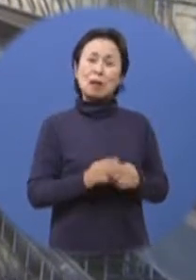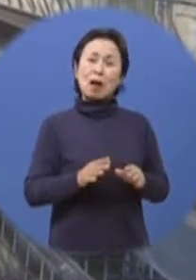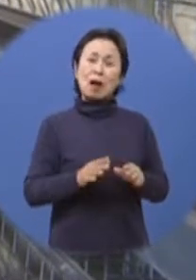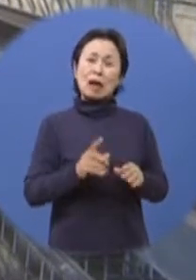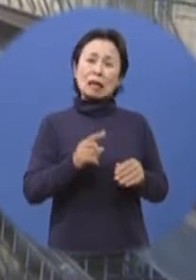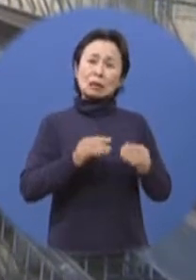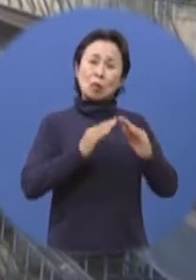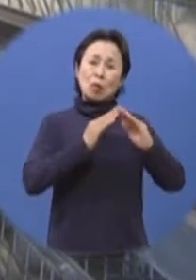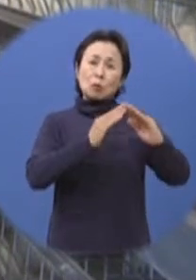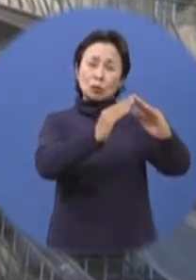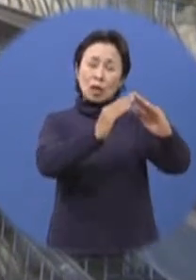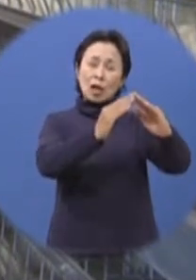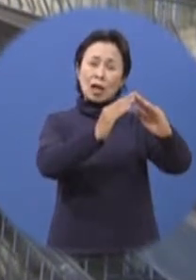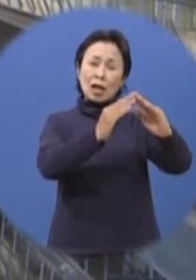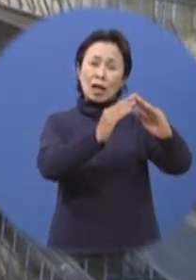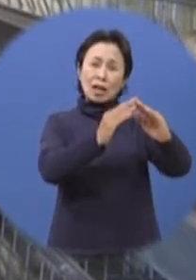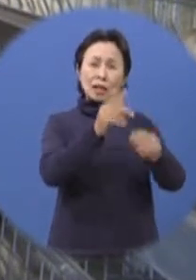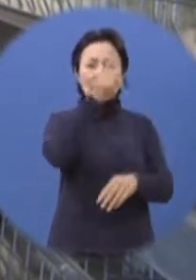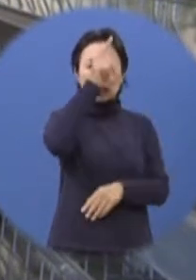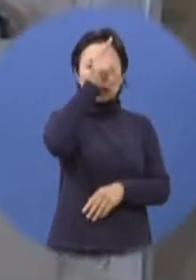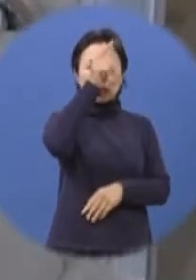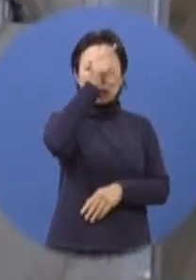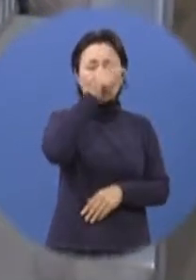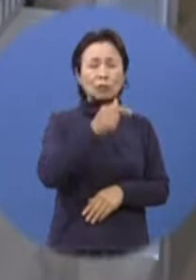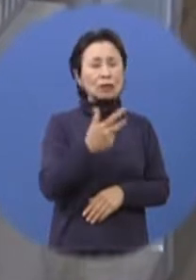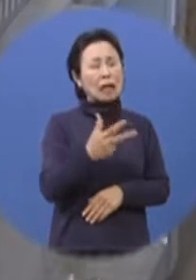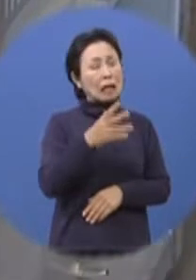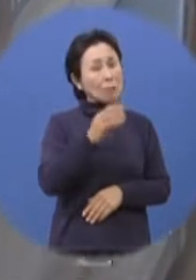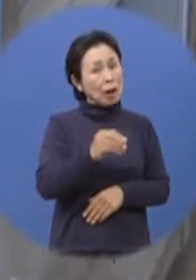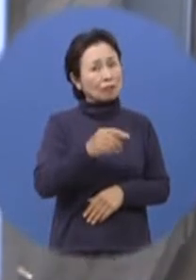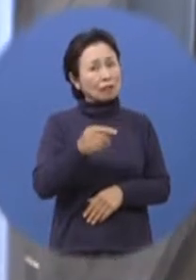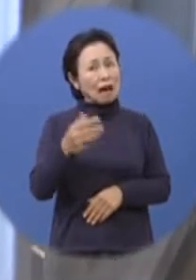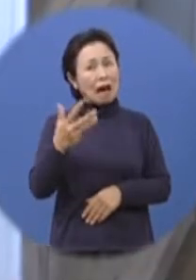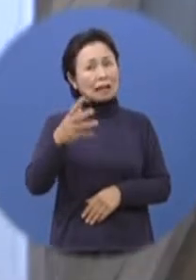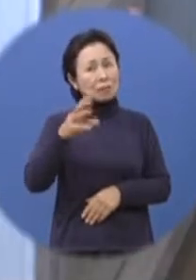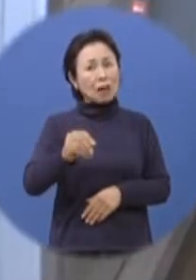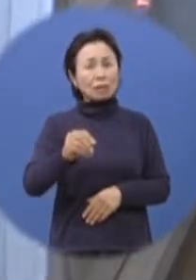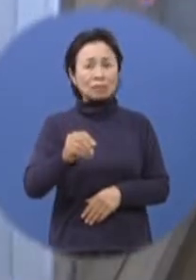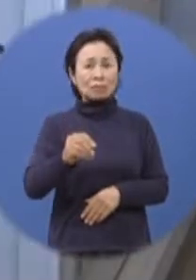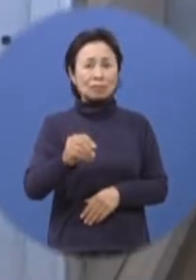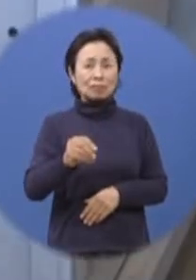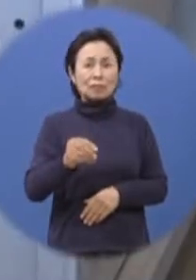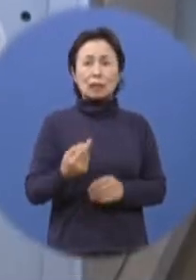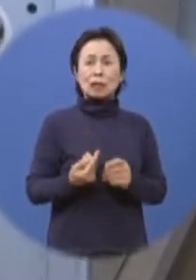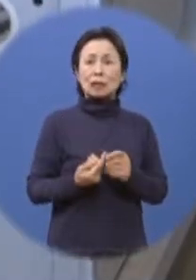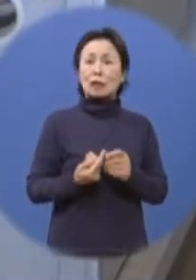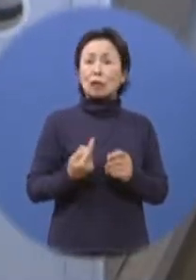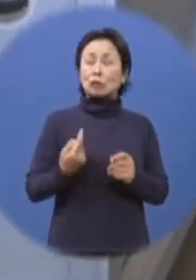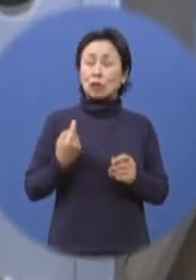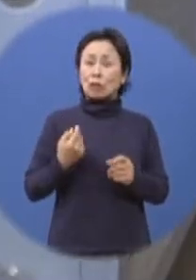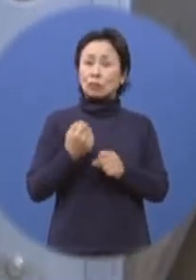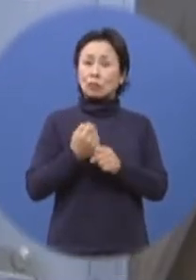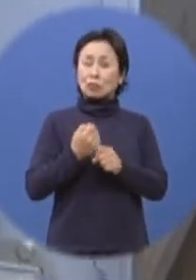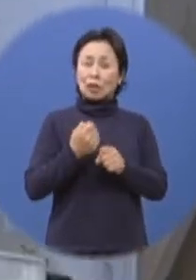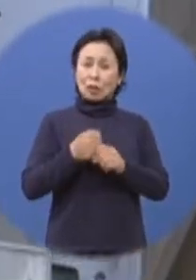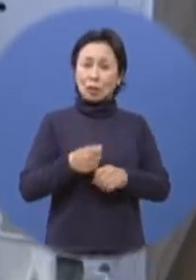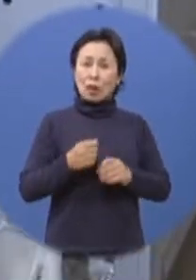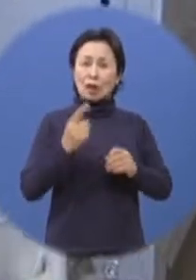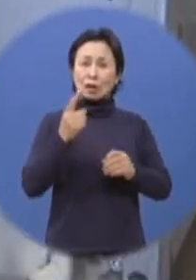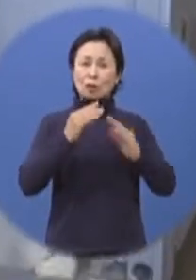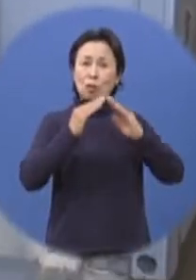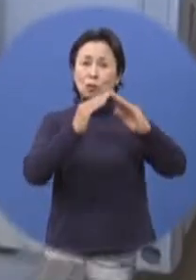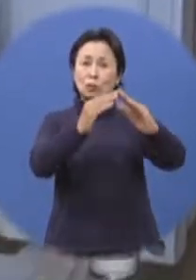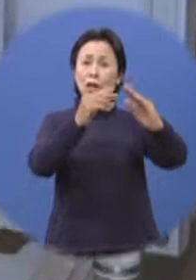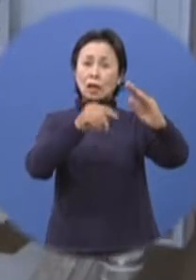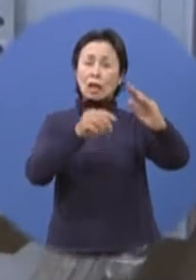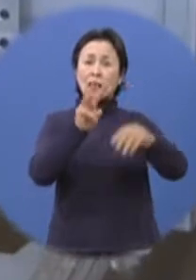にょぷらてぃですはい東京よとこういうわーひどベル30万羽えーすごいの事事前に行った